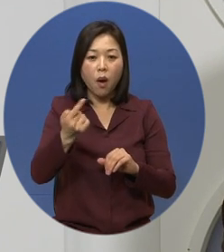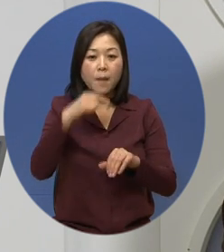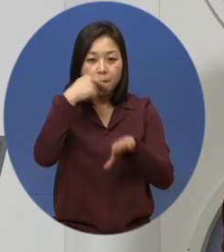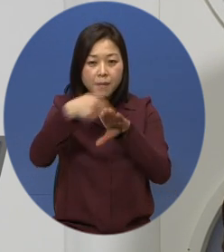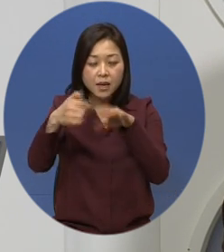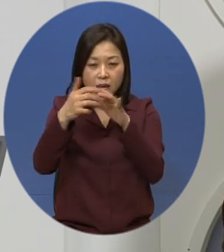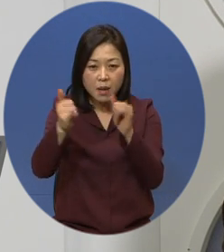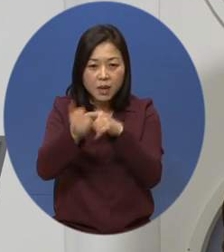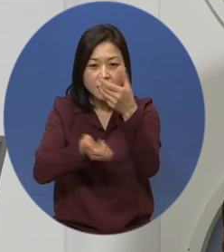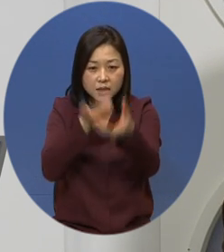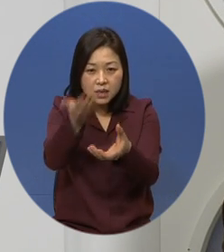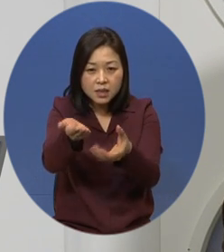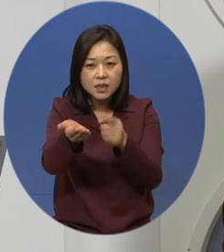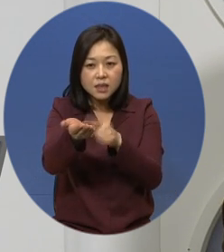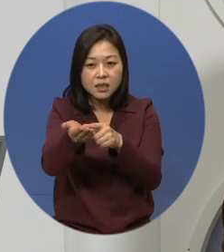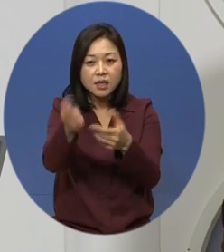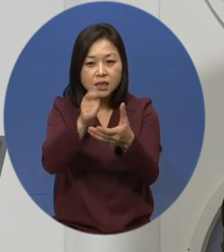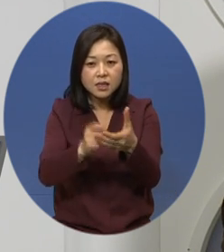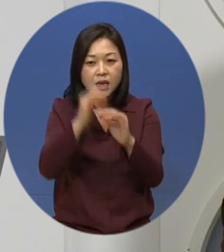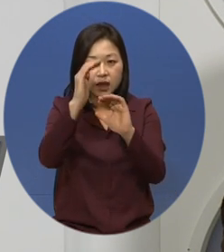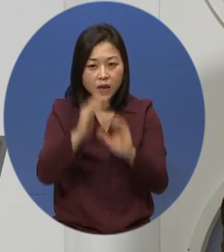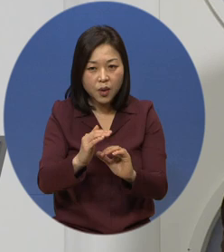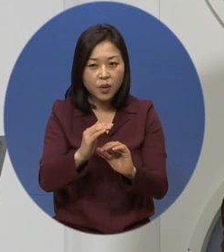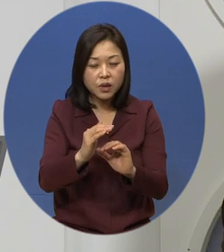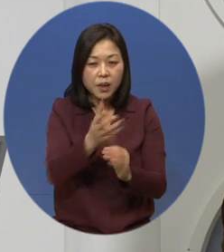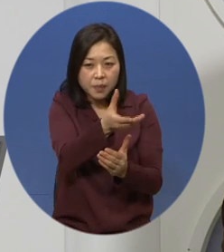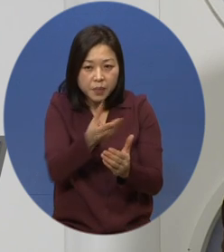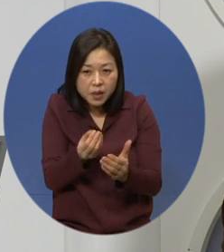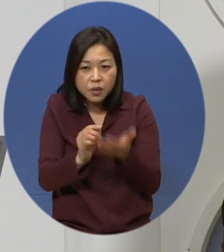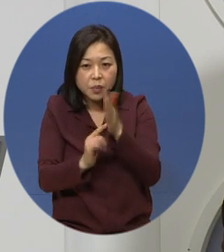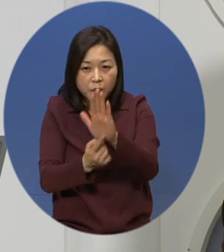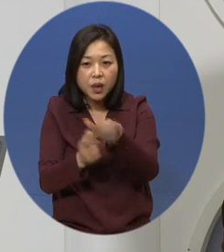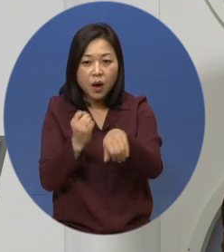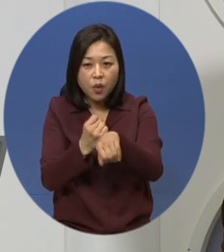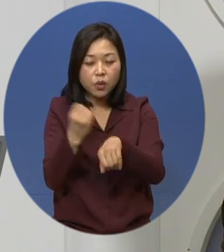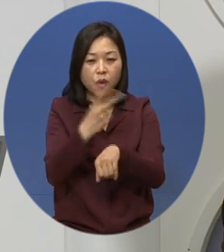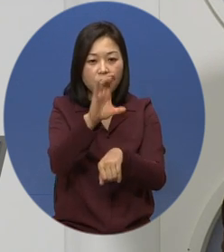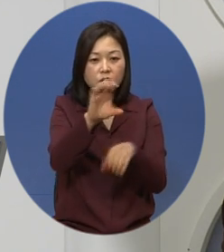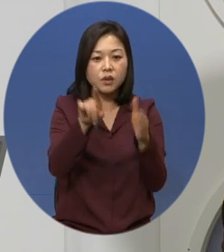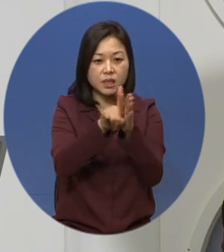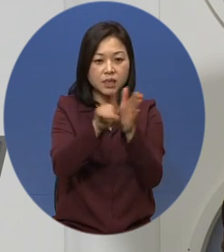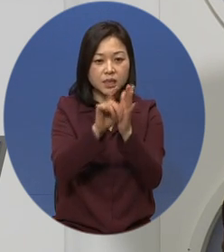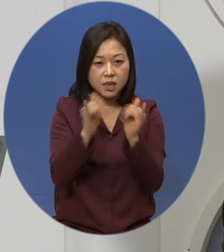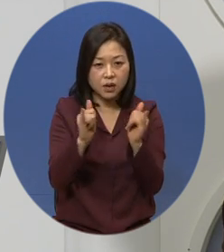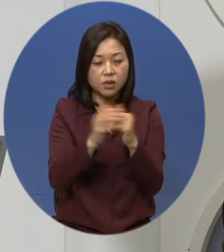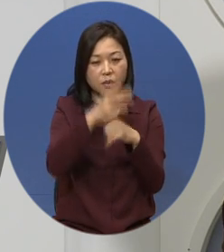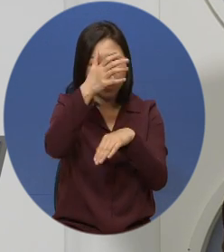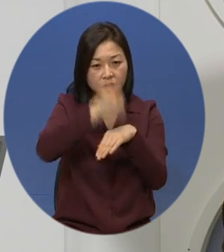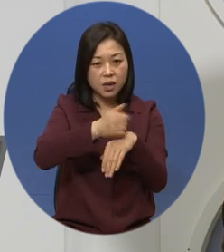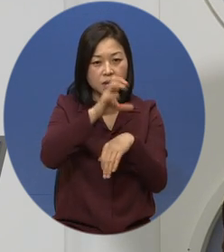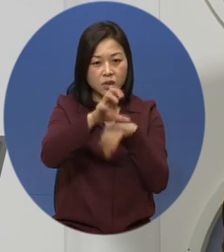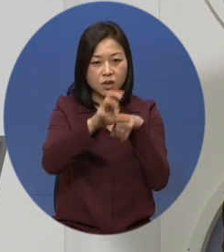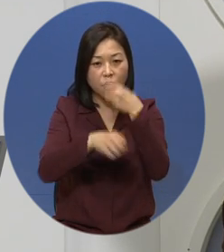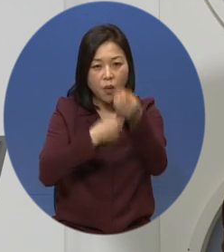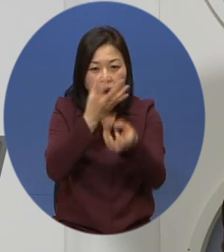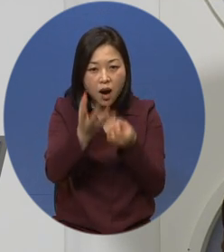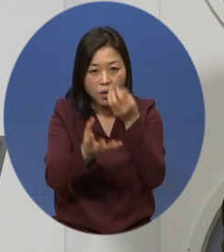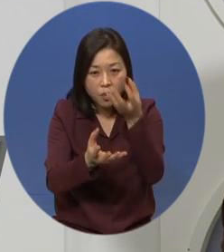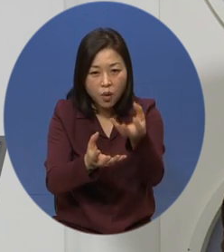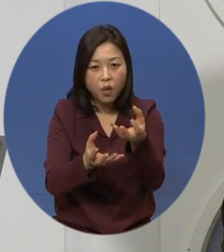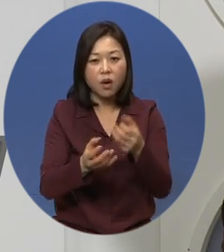인용을 하고 그 다음에 세번째 가톨릭 신자로서 마지막 성당에서 고 일을 하고